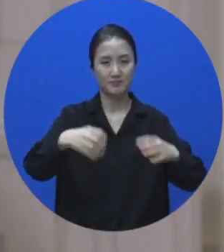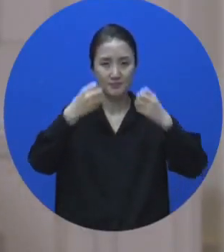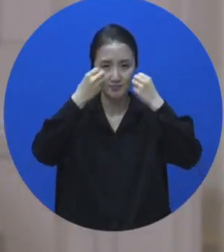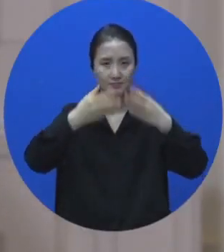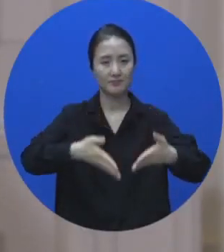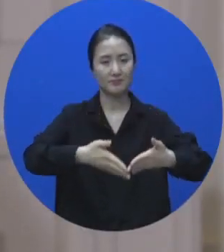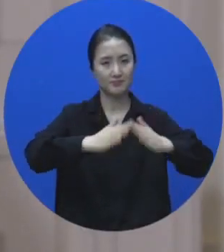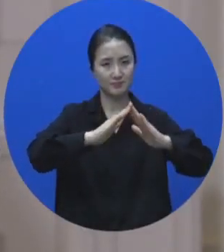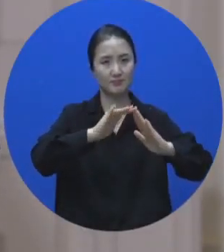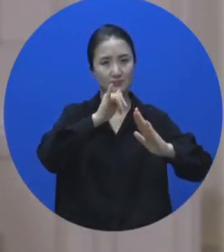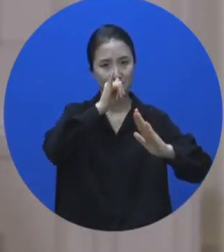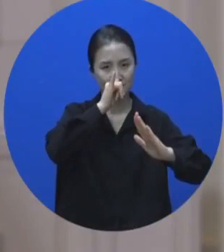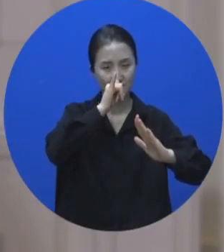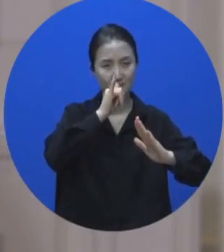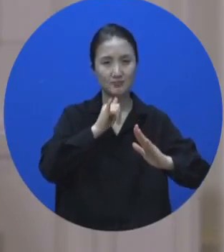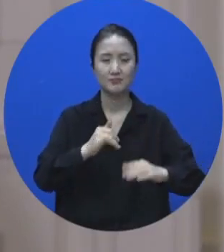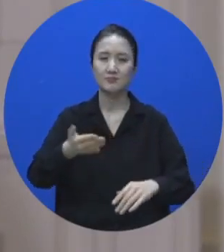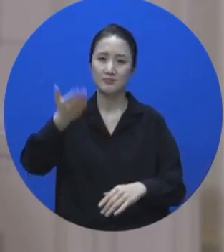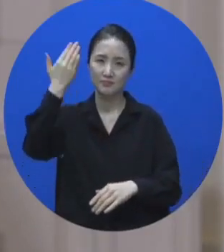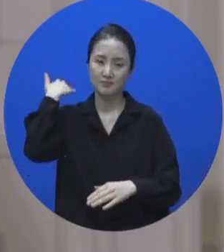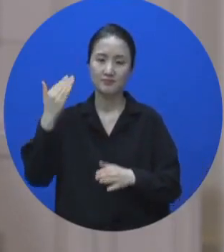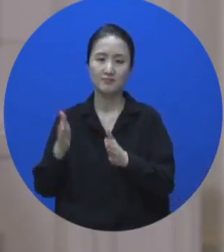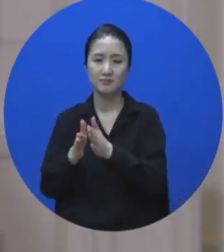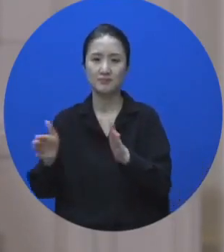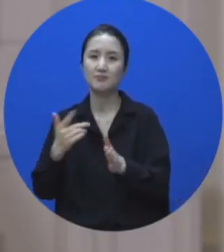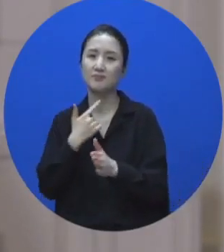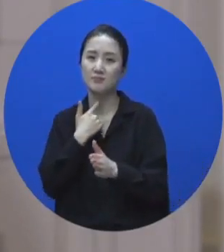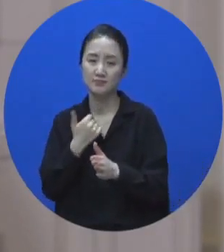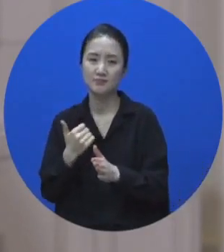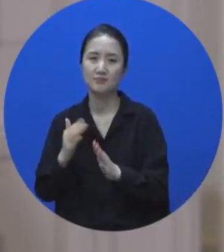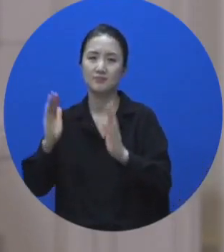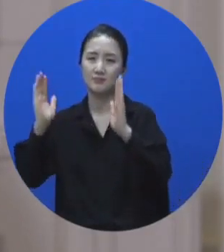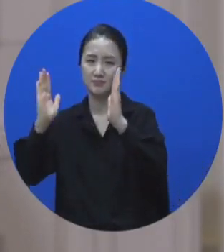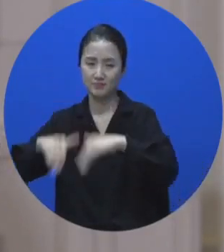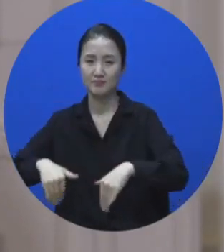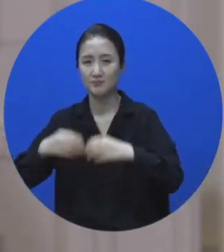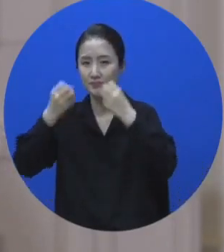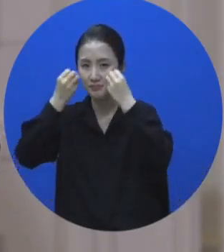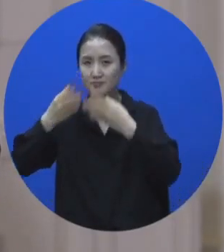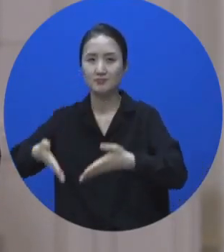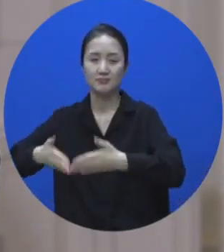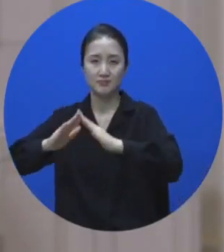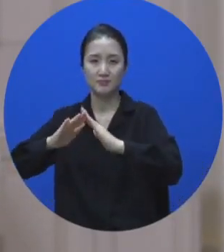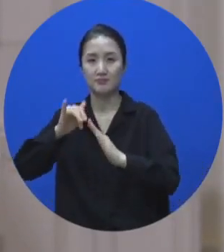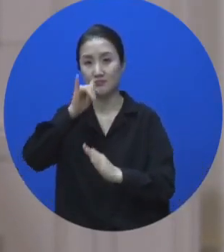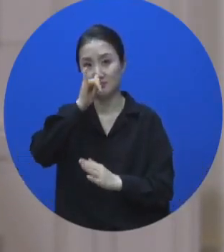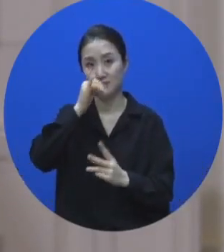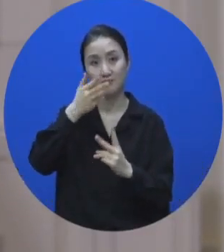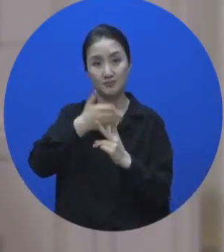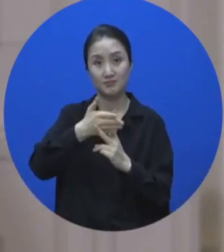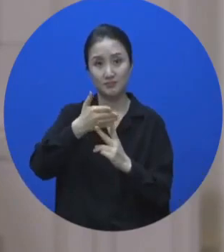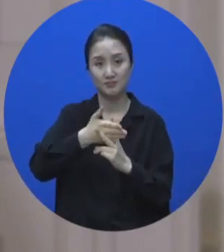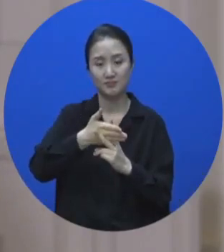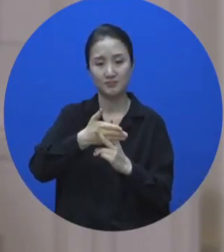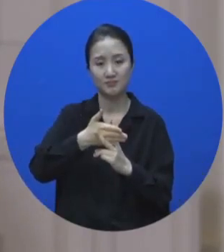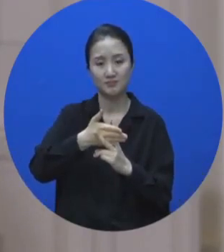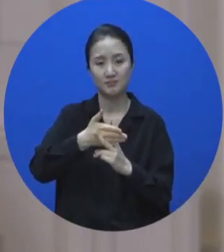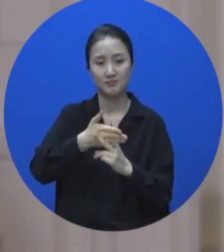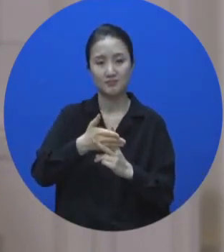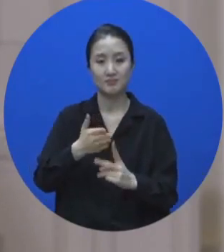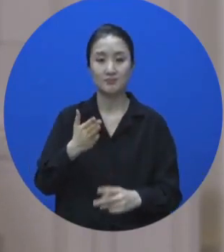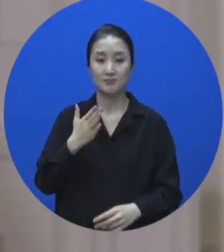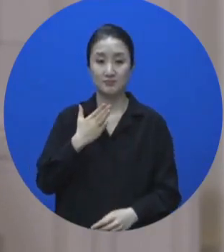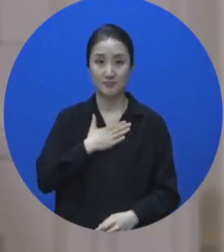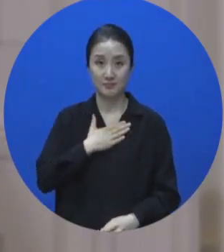땅에 아파트를 짓는 경우도 있지만 기존의 아파트를 허물고 새 아파트를 짓는 경우가